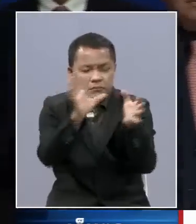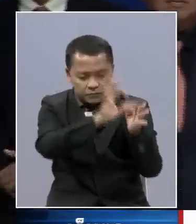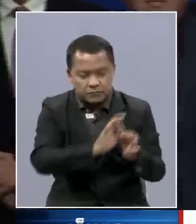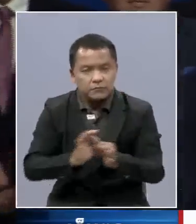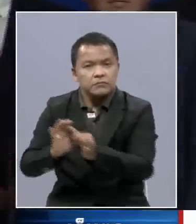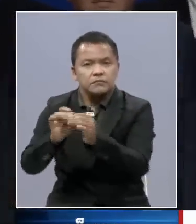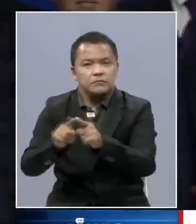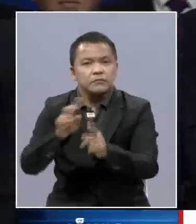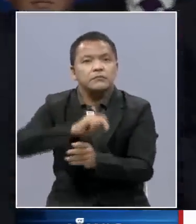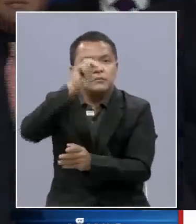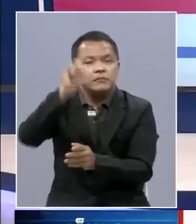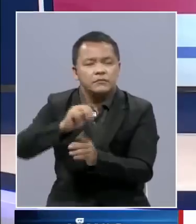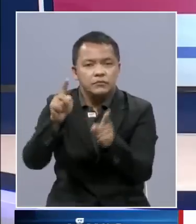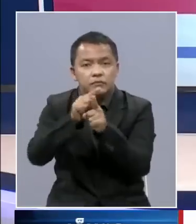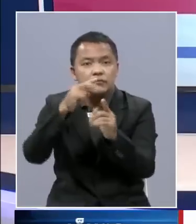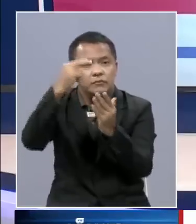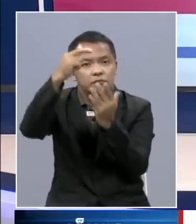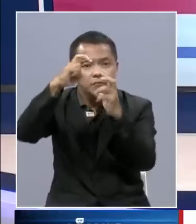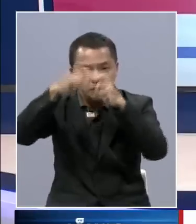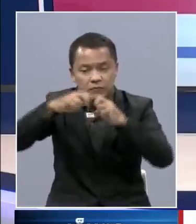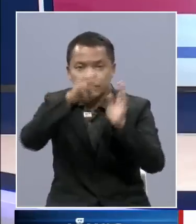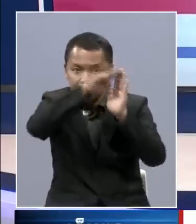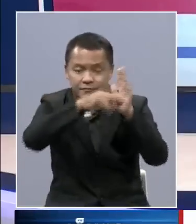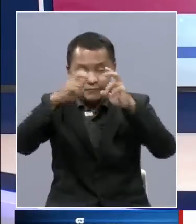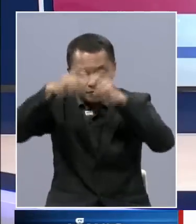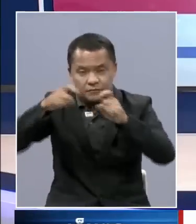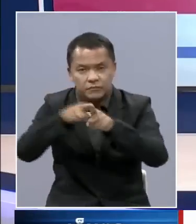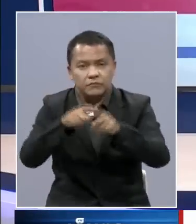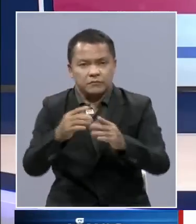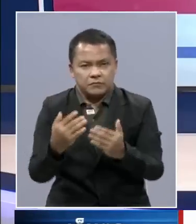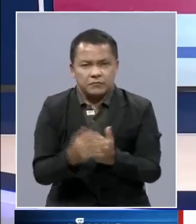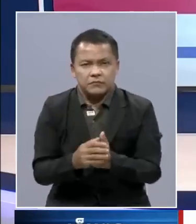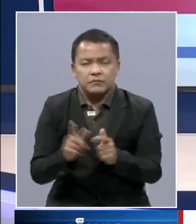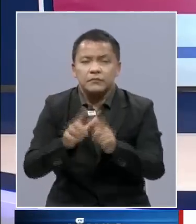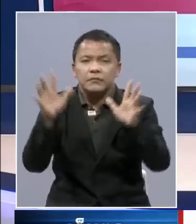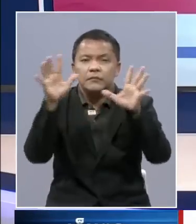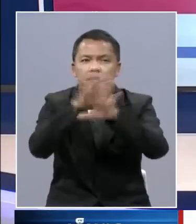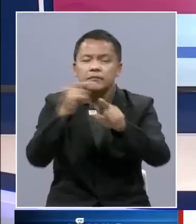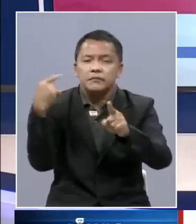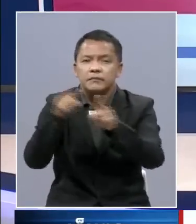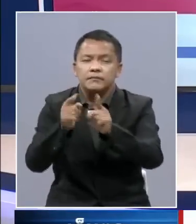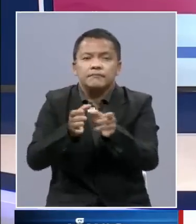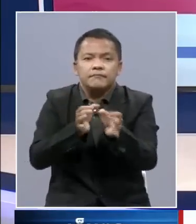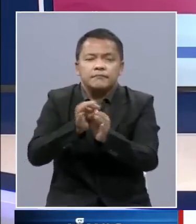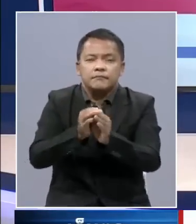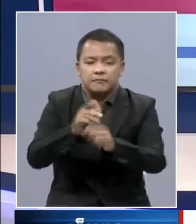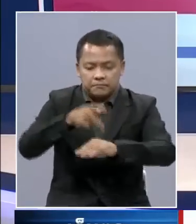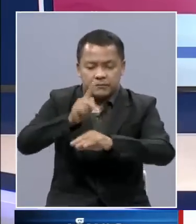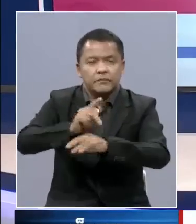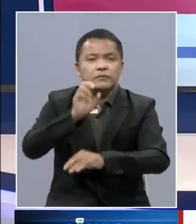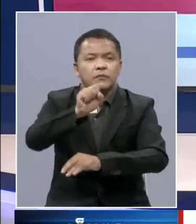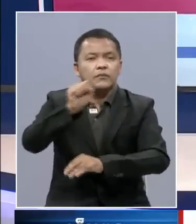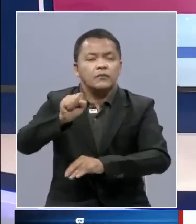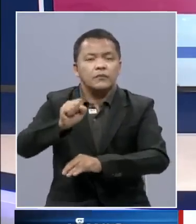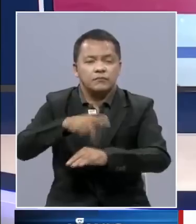กับที่ Nation TV เคยได้วิเคราะห์กับปรากฏการณ์ที่เกิดขึ้นนะครับนอกจากเรื่องนี้แล้วเนี่ยมันยังมีเรื่องของการชิงเก้าอี้ประธานสภาผู้แทน